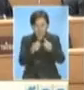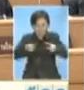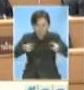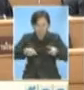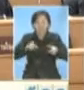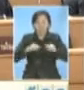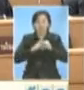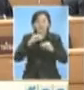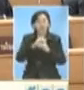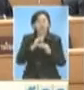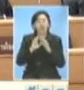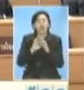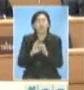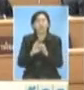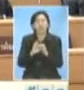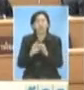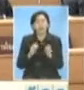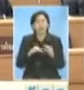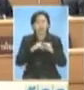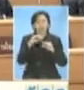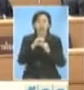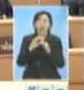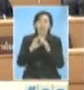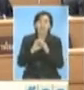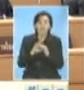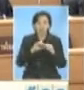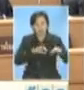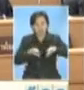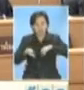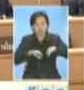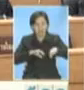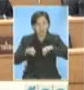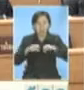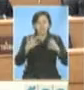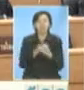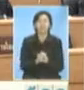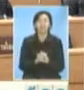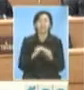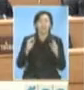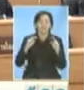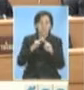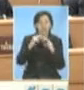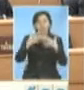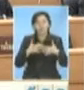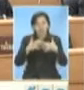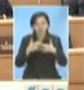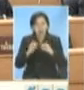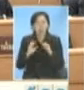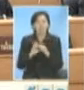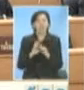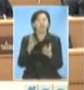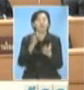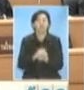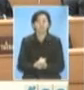แล้วก็เป็นโครงการที่ไม่ได้เกี่ยวอะไรกับแนวทางในการบริหารกระทรวงอุตสาหกรรมแล้วเป็นประโยชน์ในช่วงที่สถ